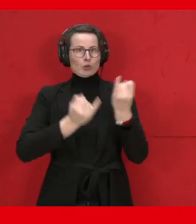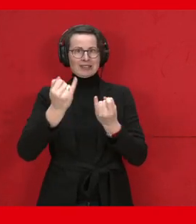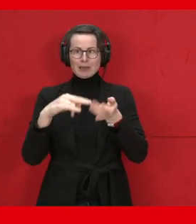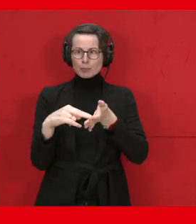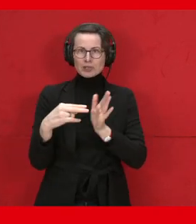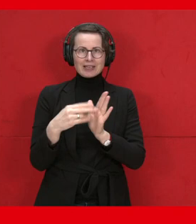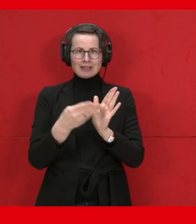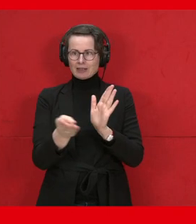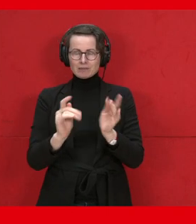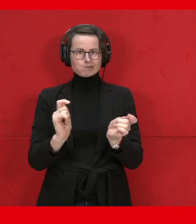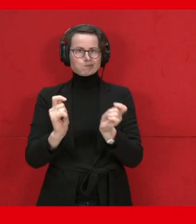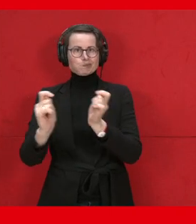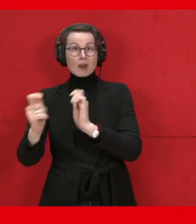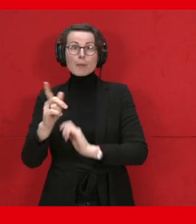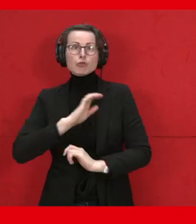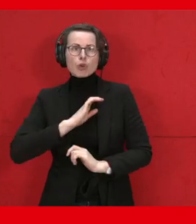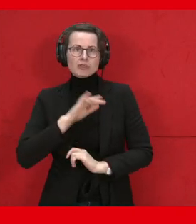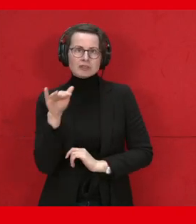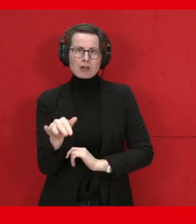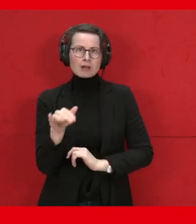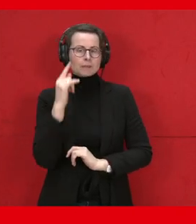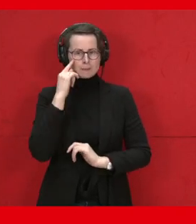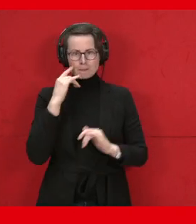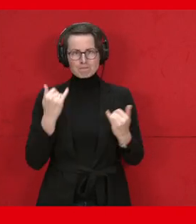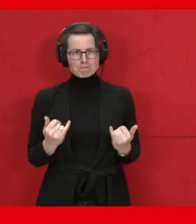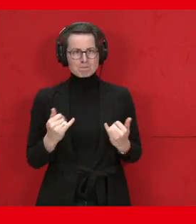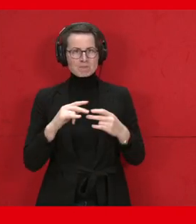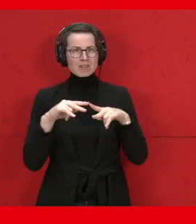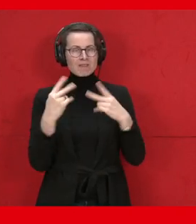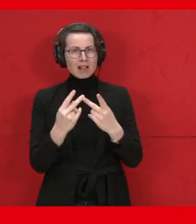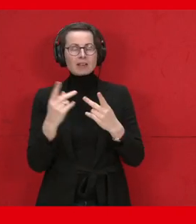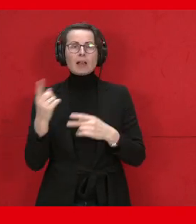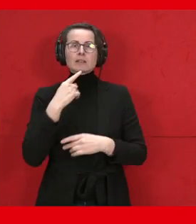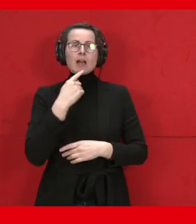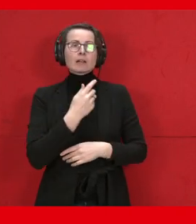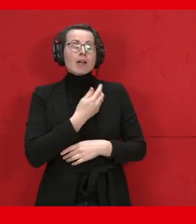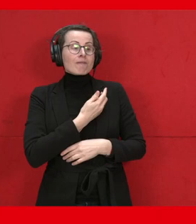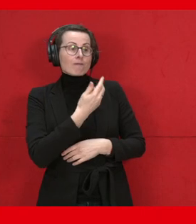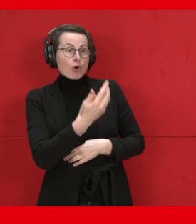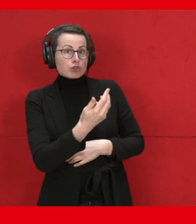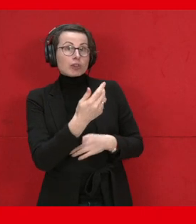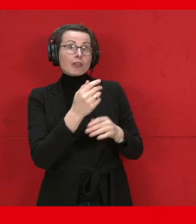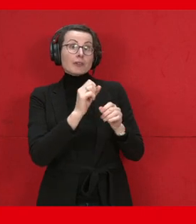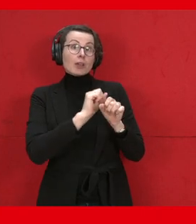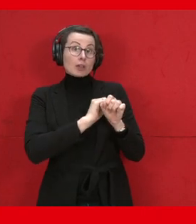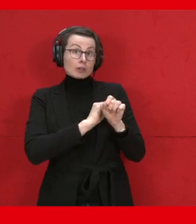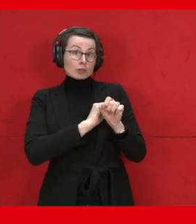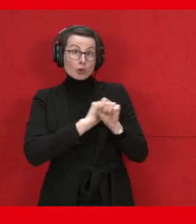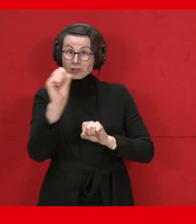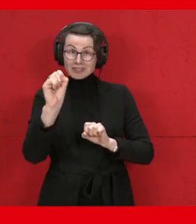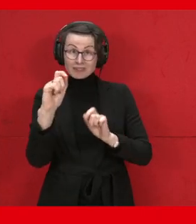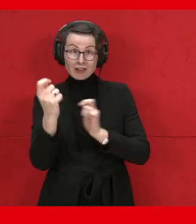industriepolitische Chancen. Und das bedeutet eigentlich, dass wir jetzt in einer Welt sind, in der man sagen kann, nicht Wohlstand trotz Wandel, sondern Wohlstand durch